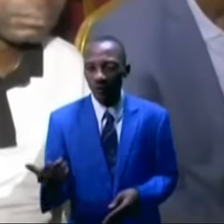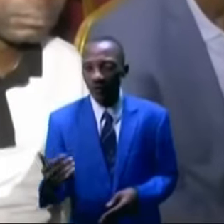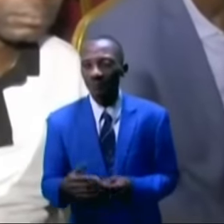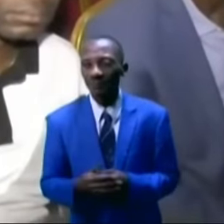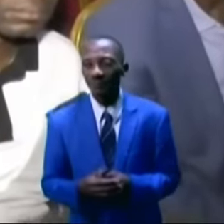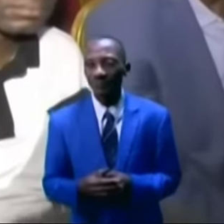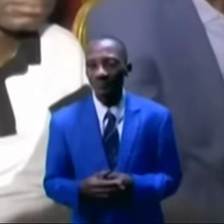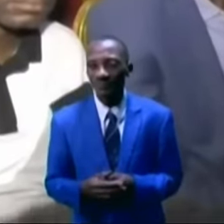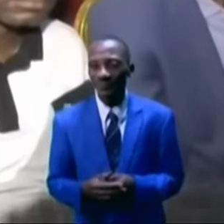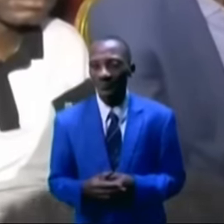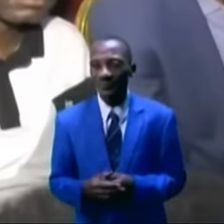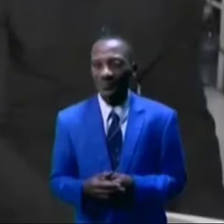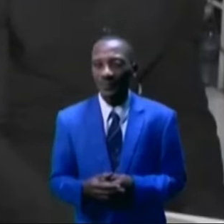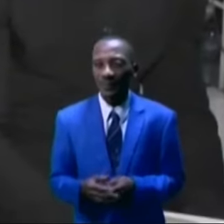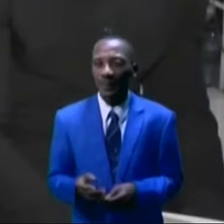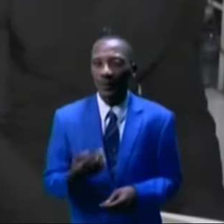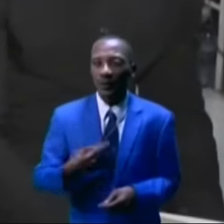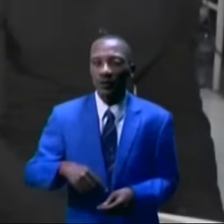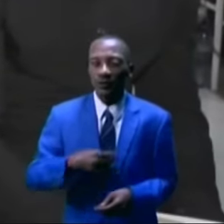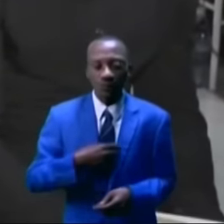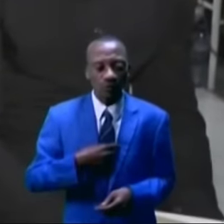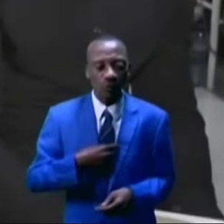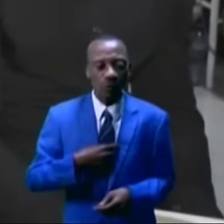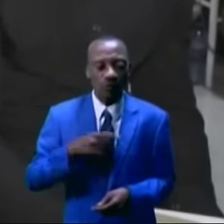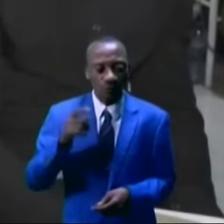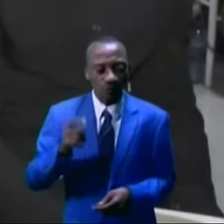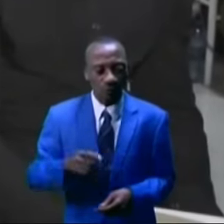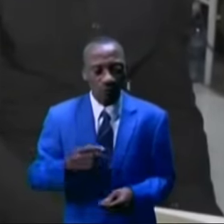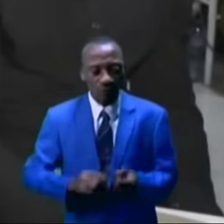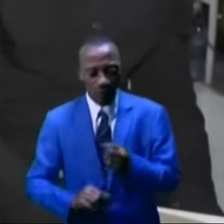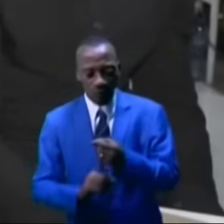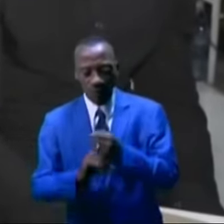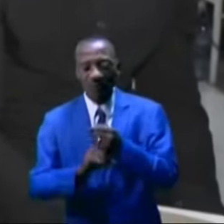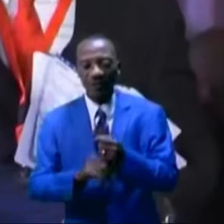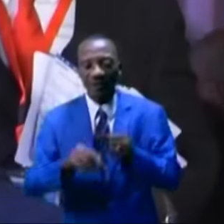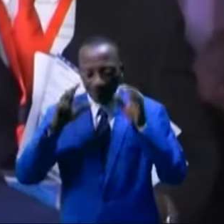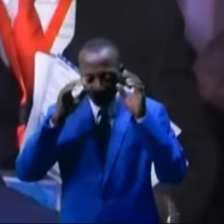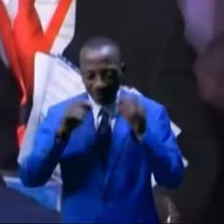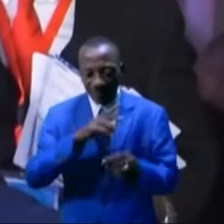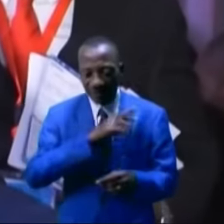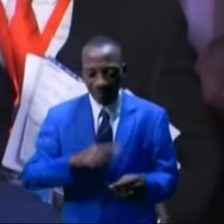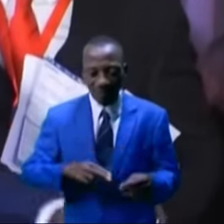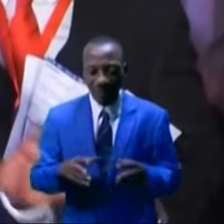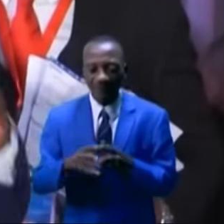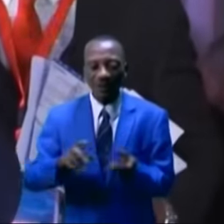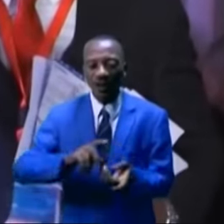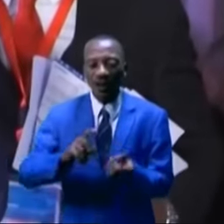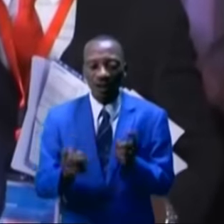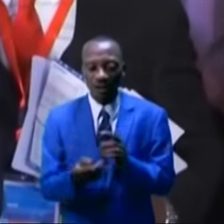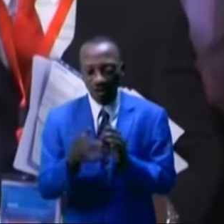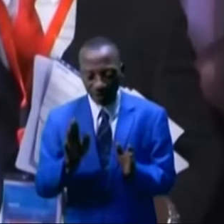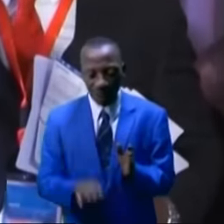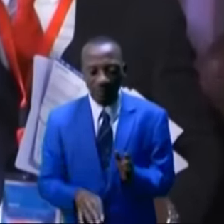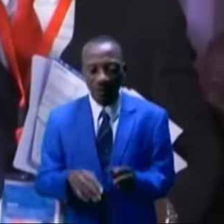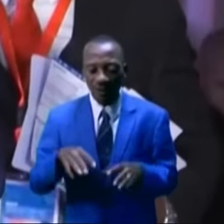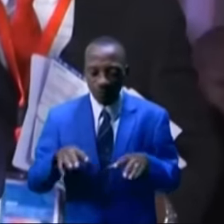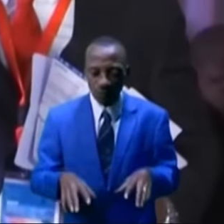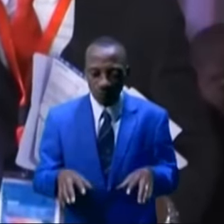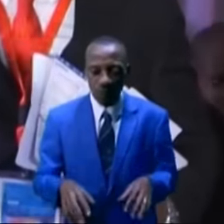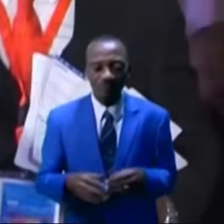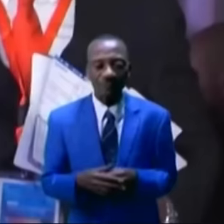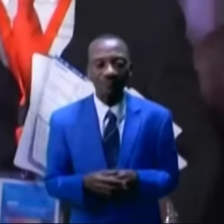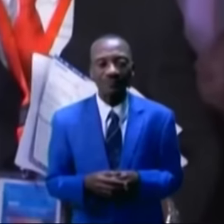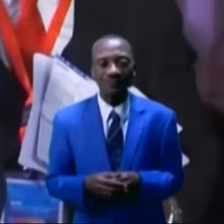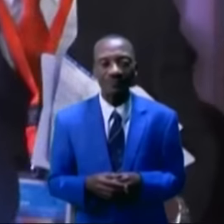devons faire ce que le président de la République appelait le changement, la rupture. Mais au fait,